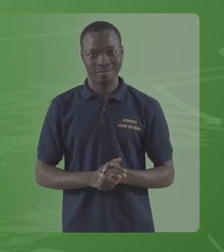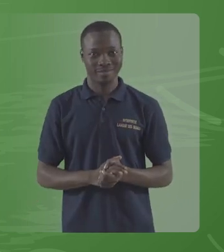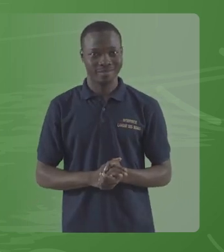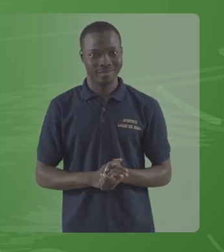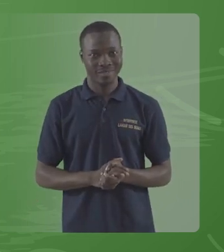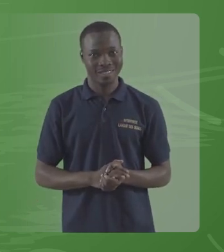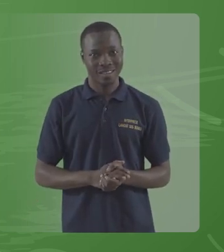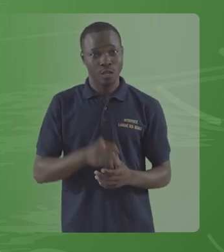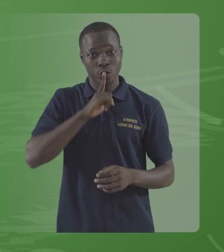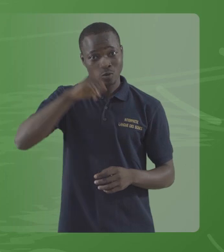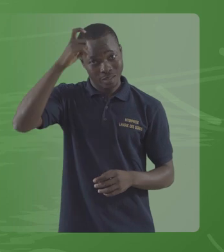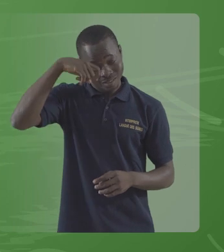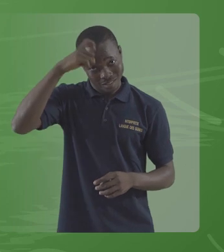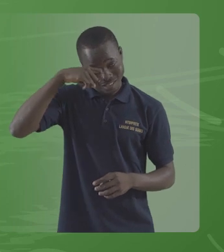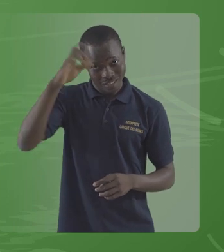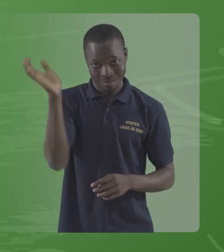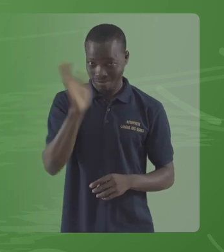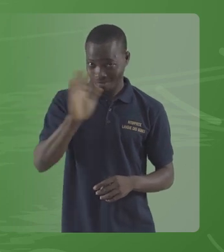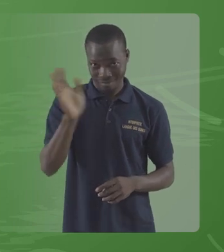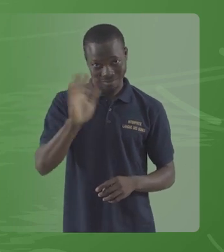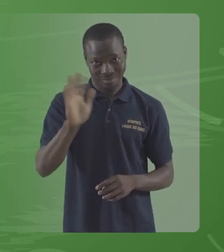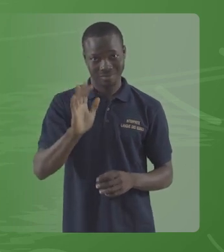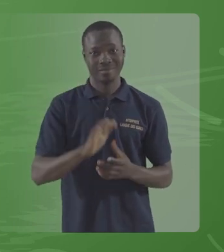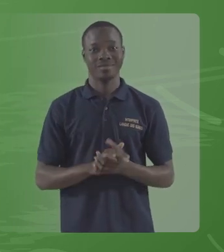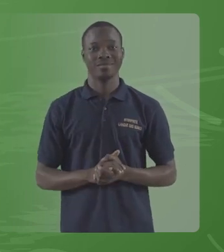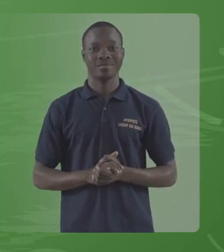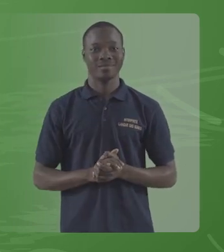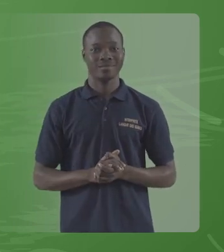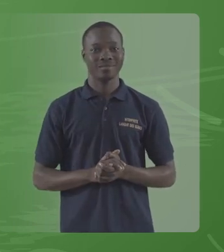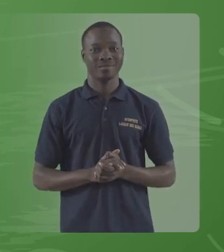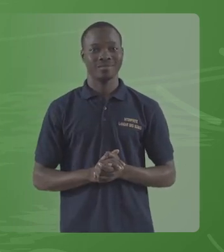prochaine séance. Soyez sages chez vous. À bientôt.